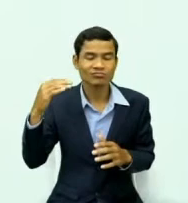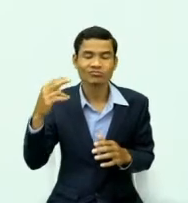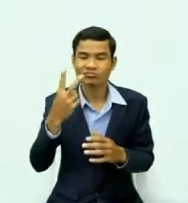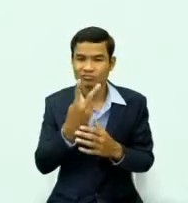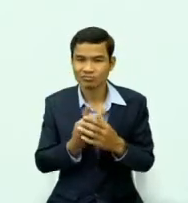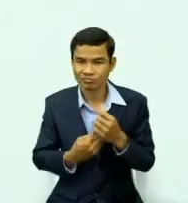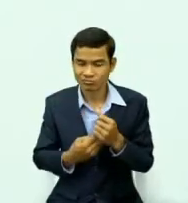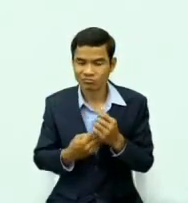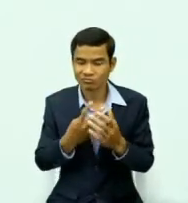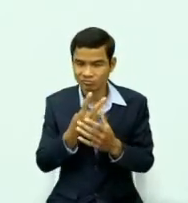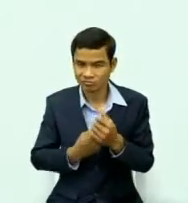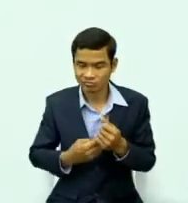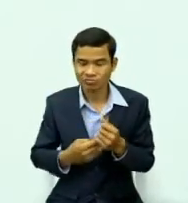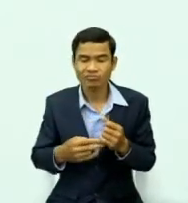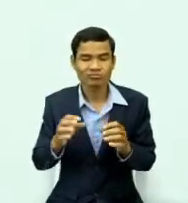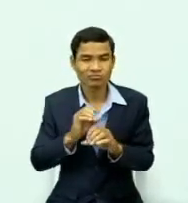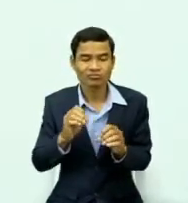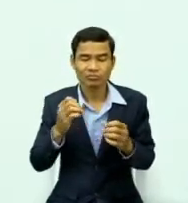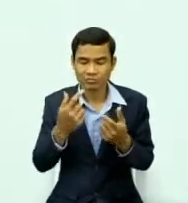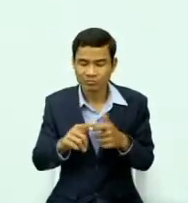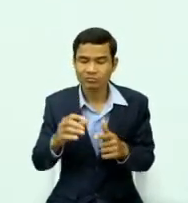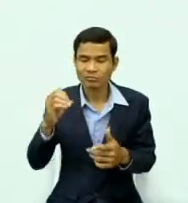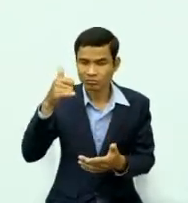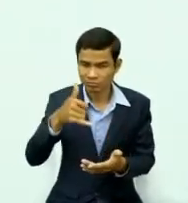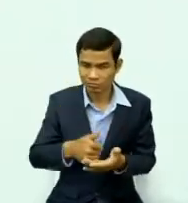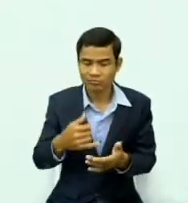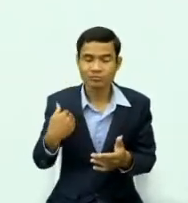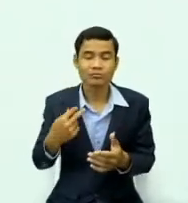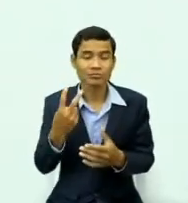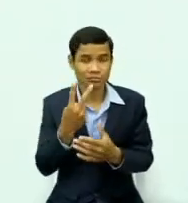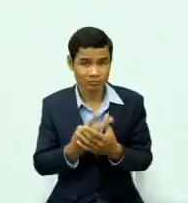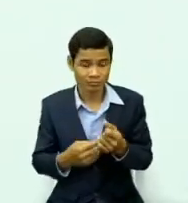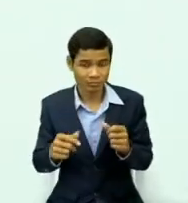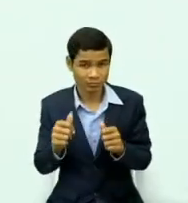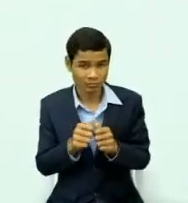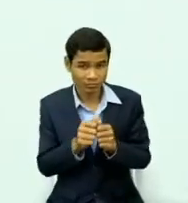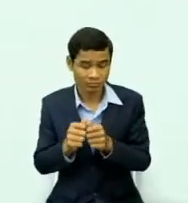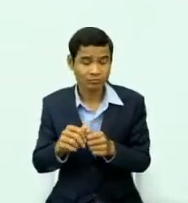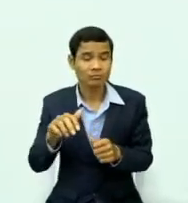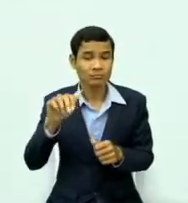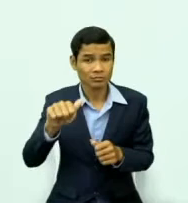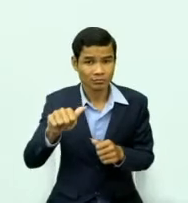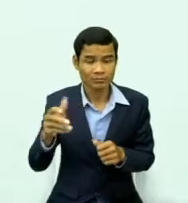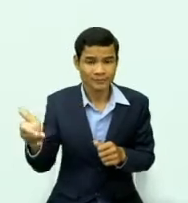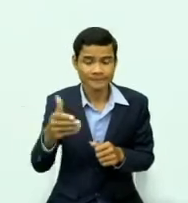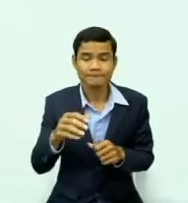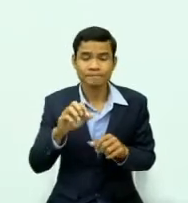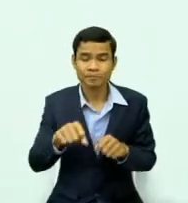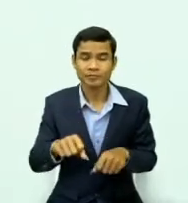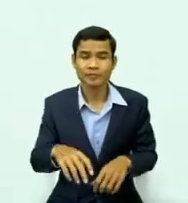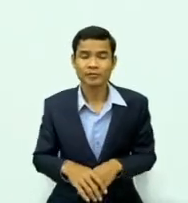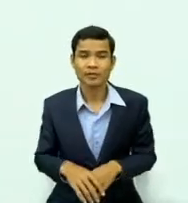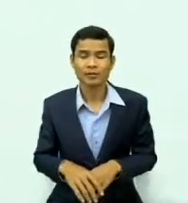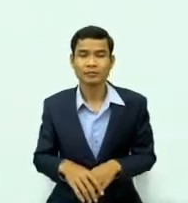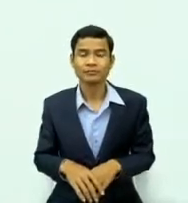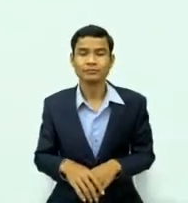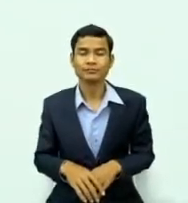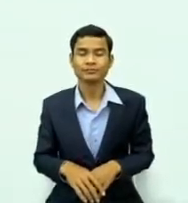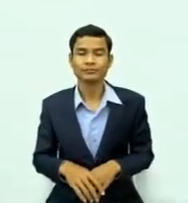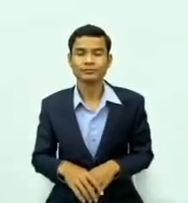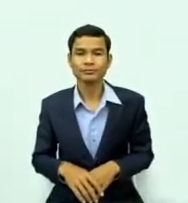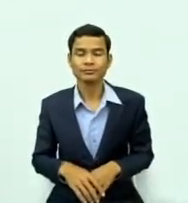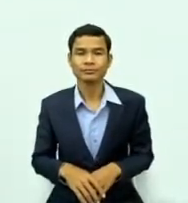cu chì mùi nâng ạ à sọ so. Ngờ con cha mơ ta nè kêu nâng đã sọc so cu vậy đáy rồi cô con ách tư tiệt bà nè con ná